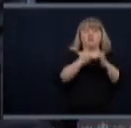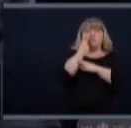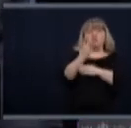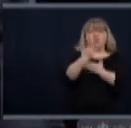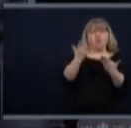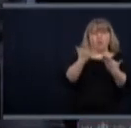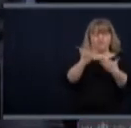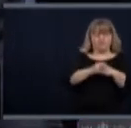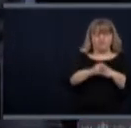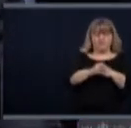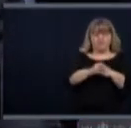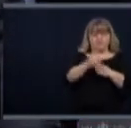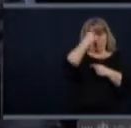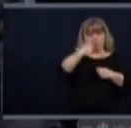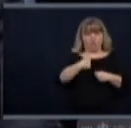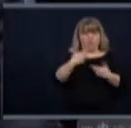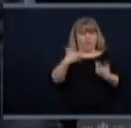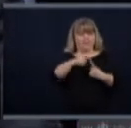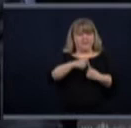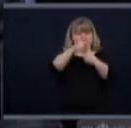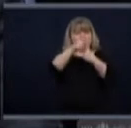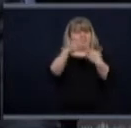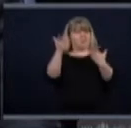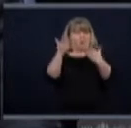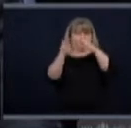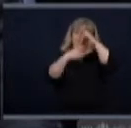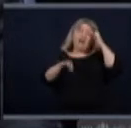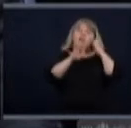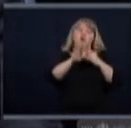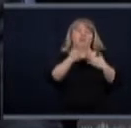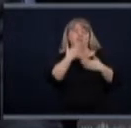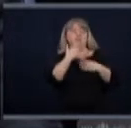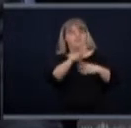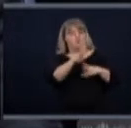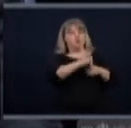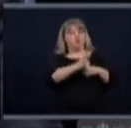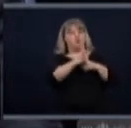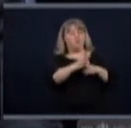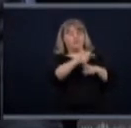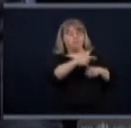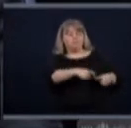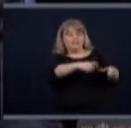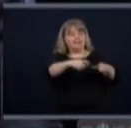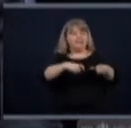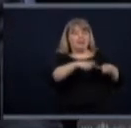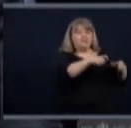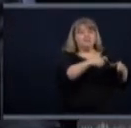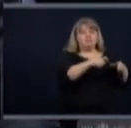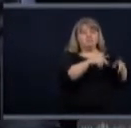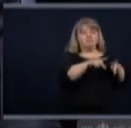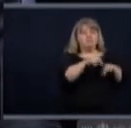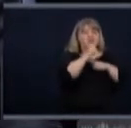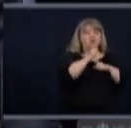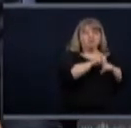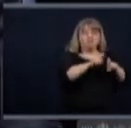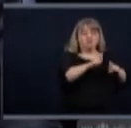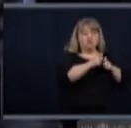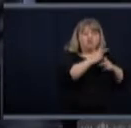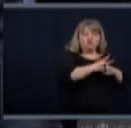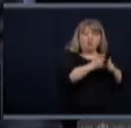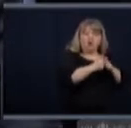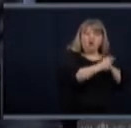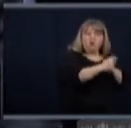priorité, ça reste de bien s'occuper, de mieux s'occuper des résidences avec des soins de longue durée,